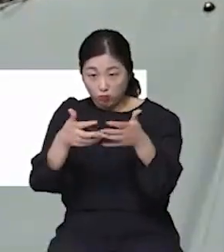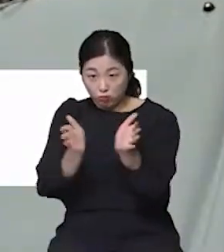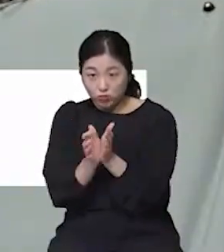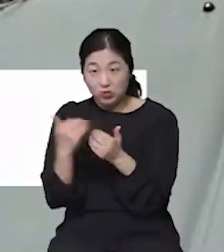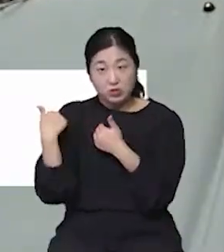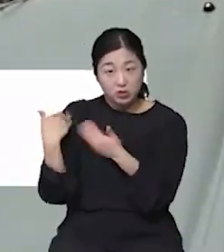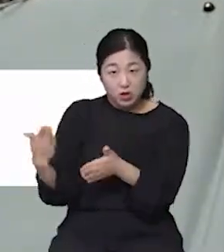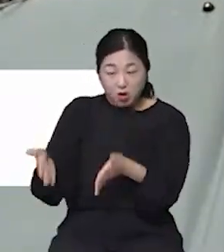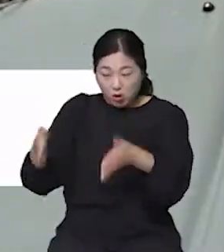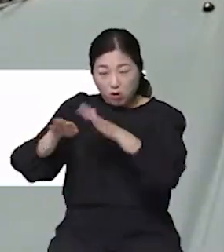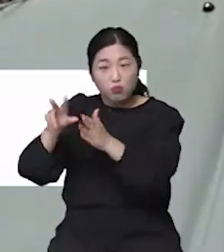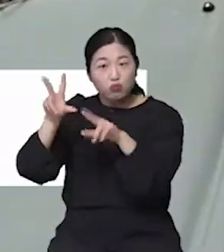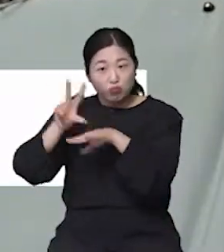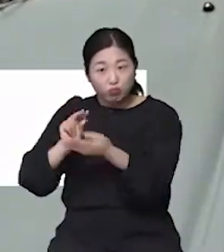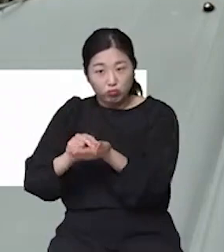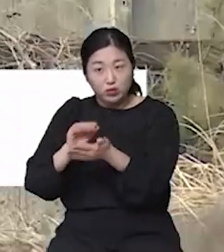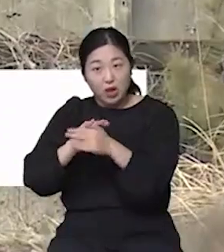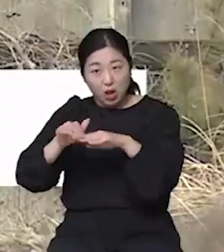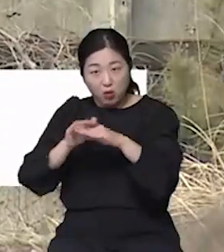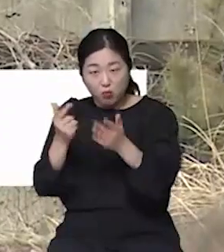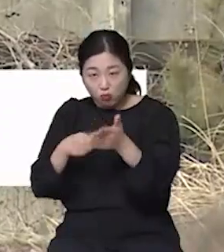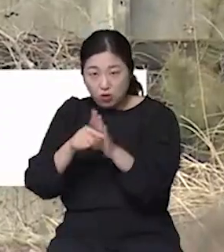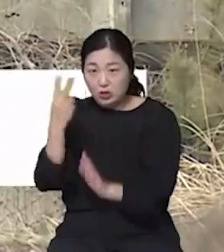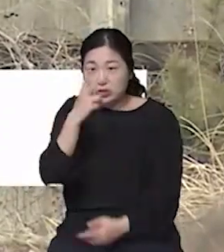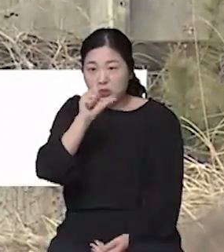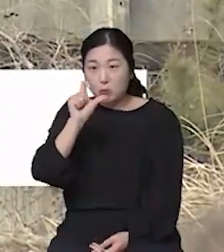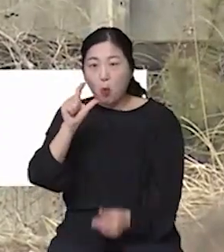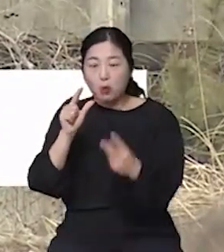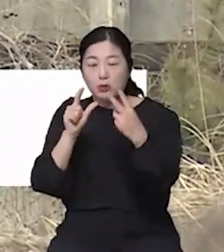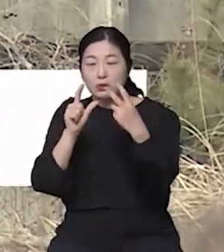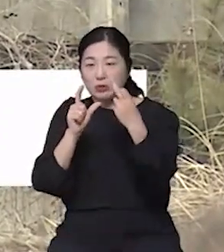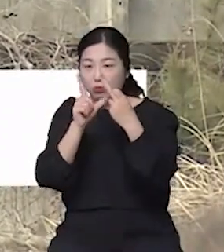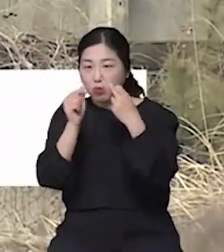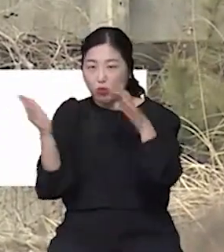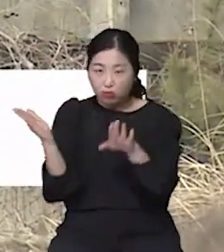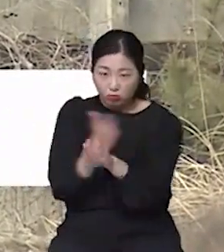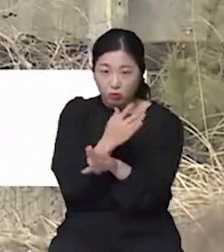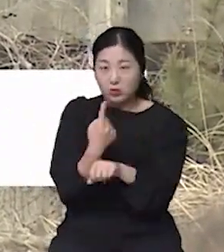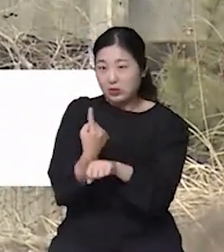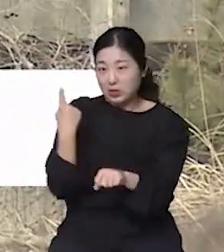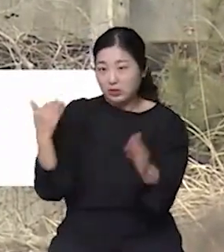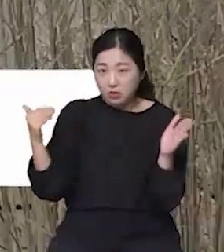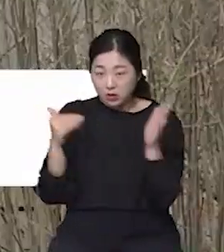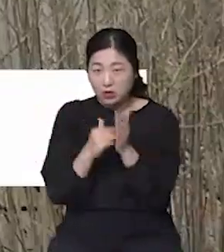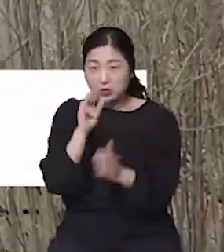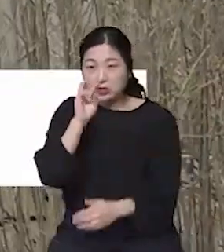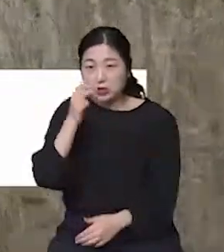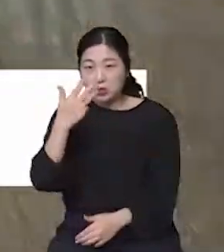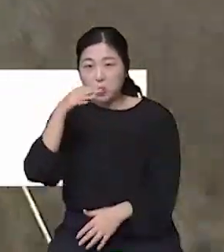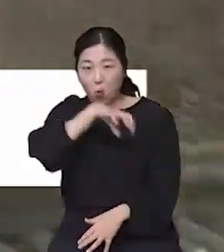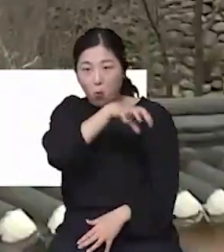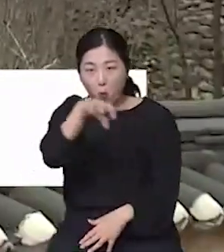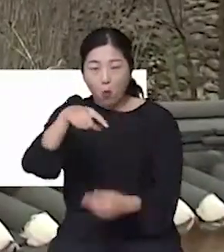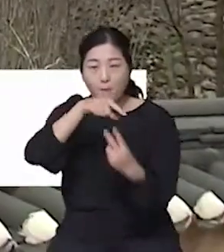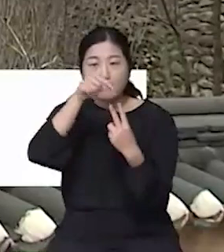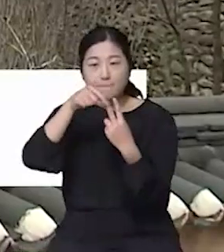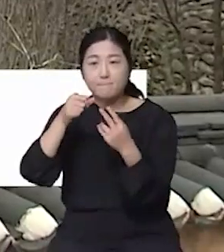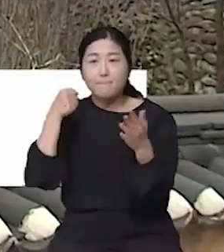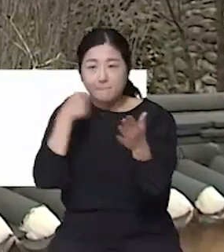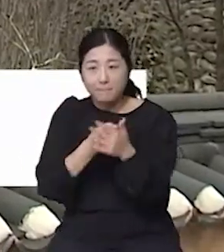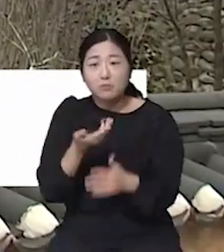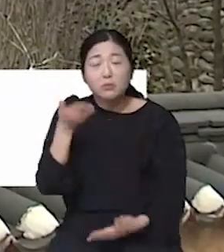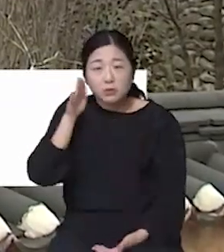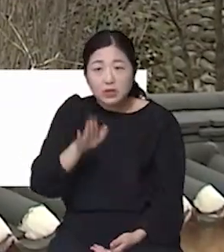건축물 문제를 해결하기 위해 지난 2015년 12월부터 지난해까지 38개의 선도사업 후보지를